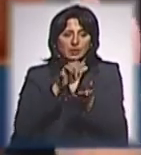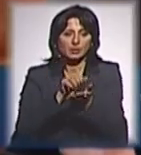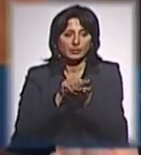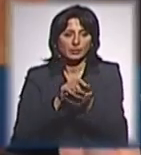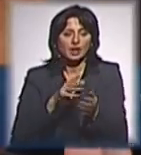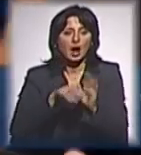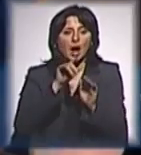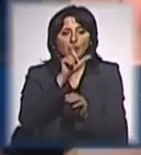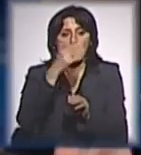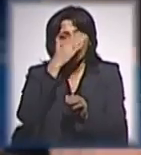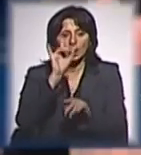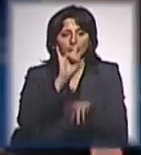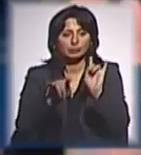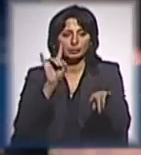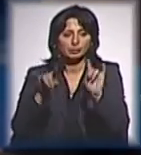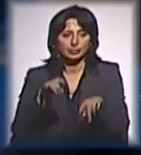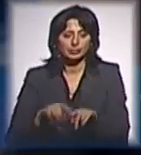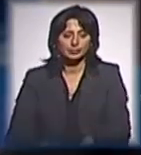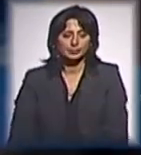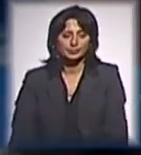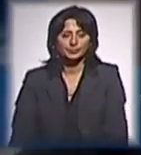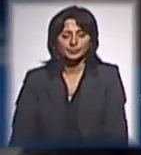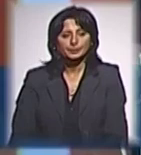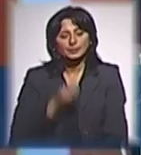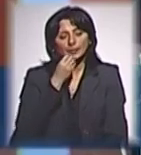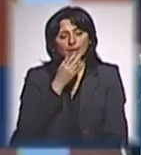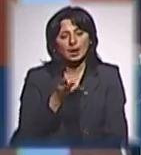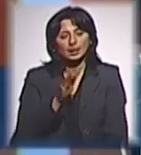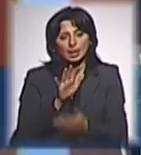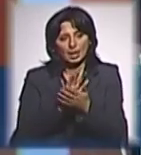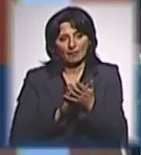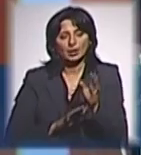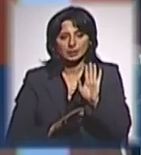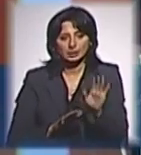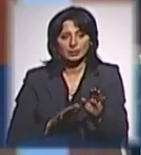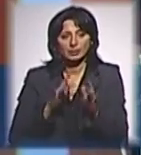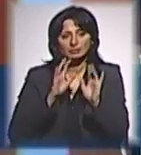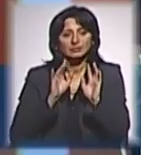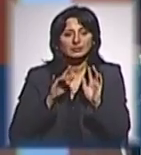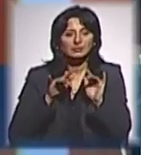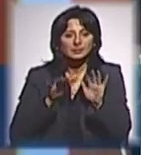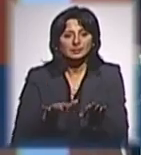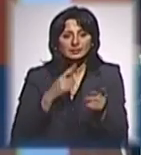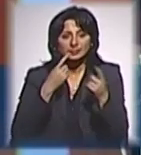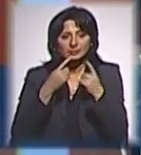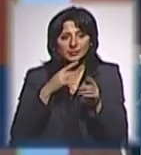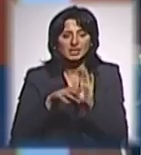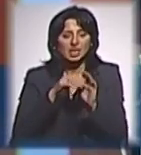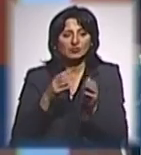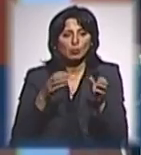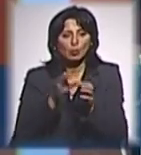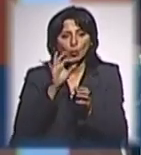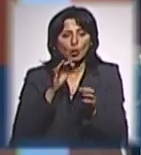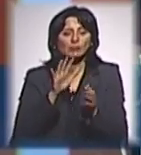აღმოჩენების მოტყუებას და აღმოჩენების ხმების მოტანას. კარგით, მოდით ჩვენ გავაგზელებთ აუცილებლად გადაცემის მსვლელობისას საუბარს თქვენი საარჩევნო